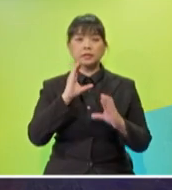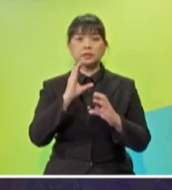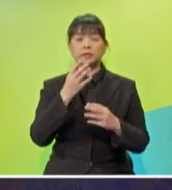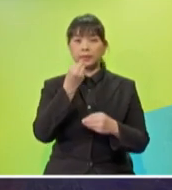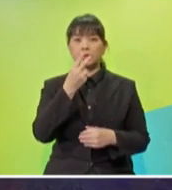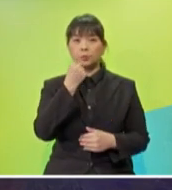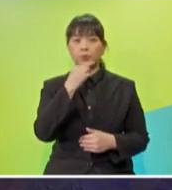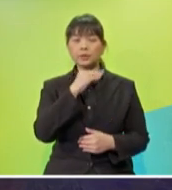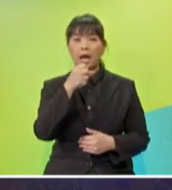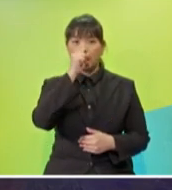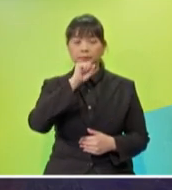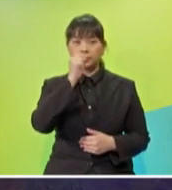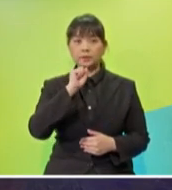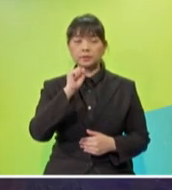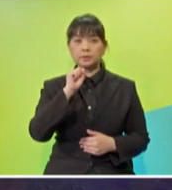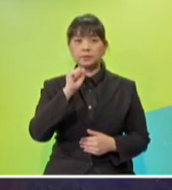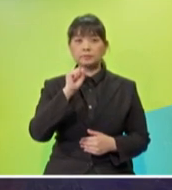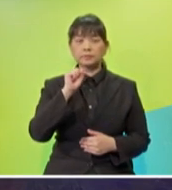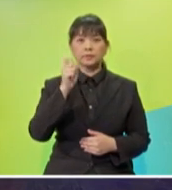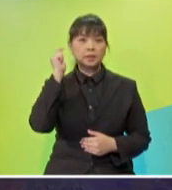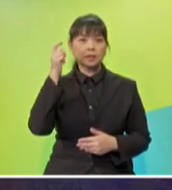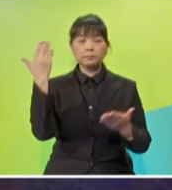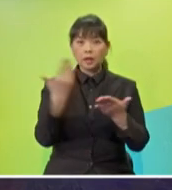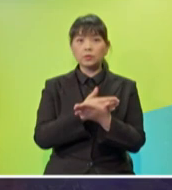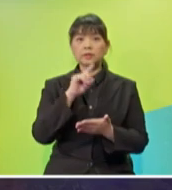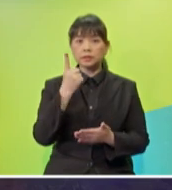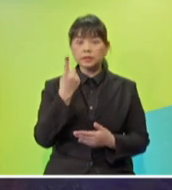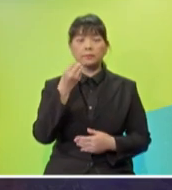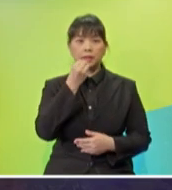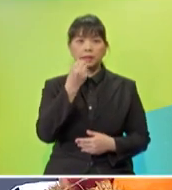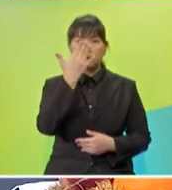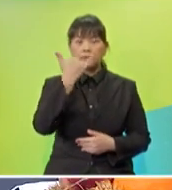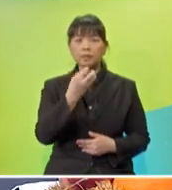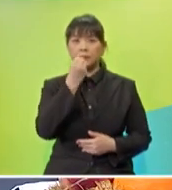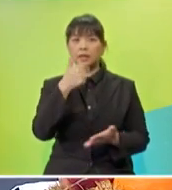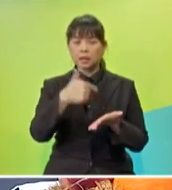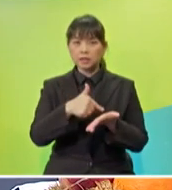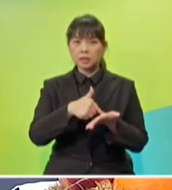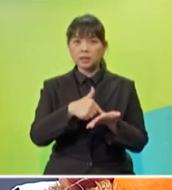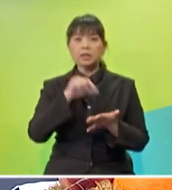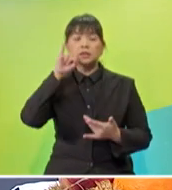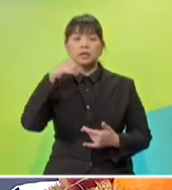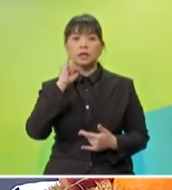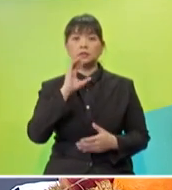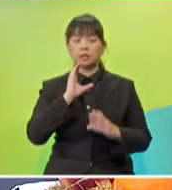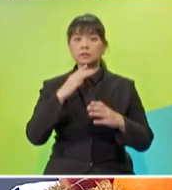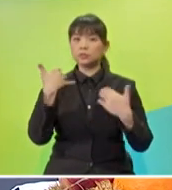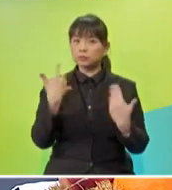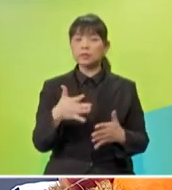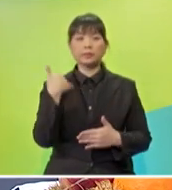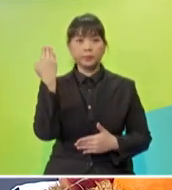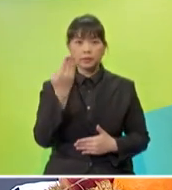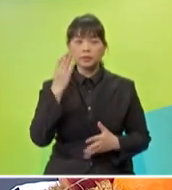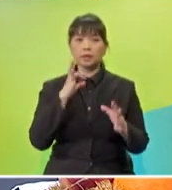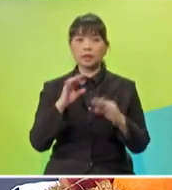Bukankah baru saja kita makan tengah hari Mengapa makan lagi Sesudah biasa jika tidak makan Saya